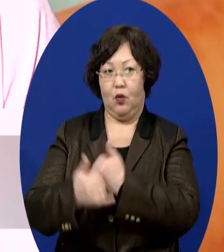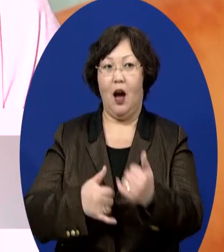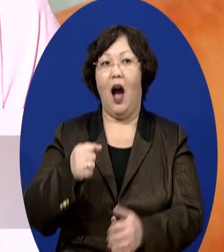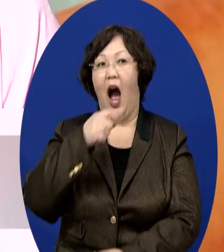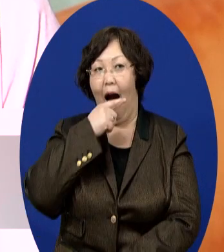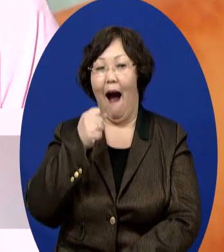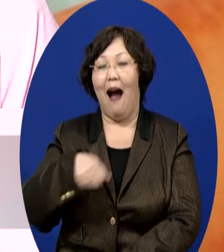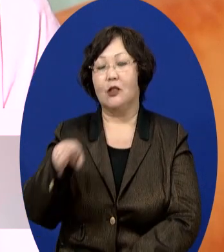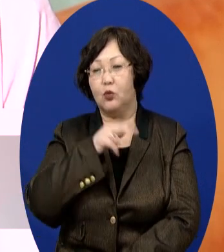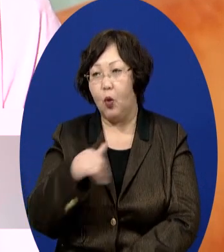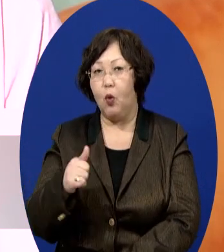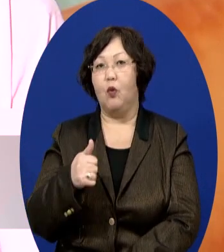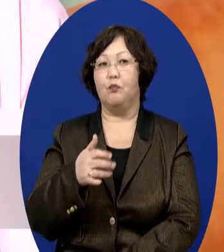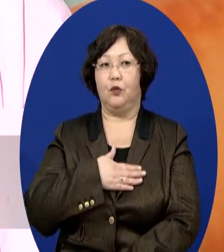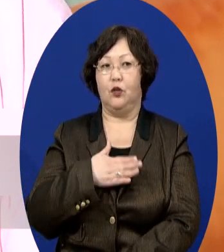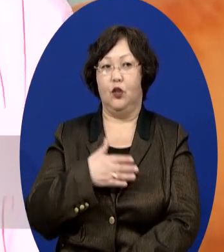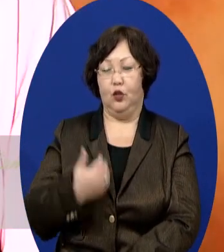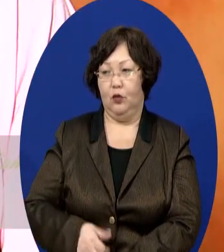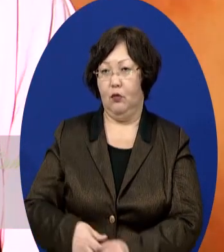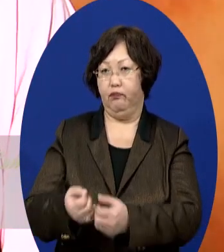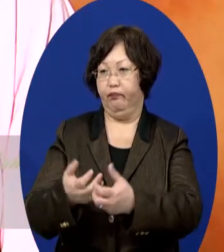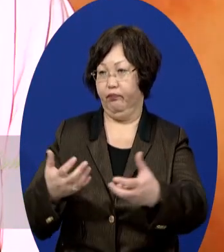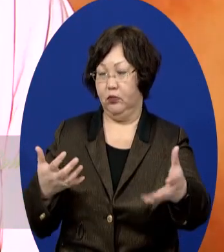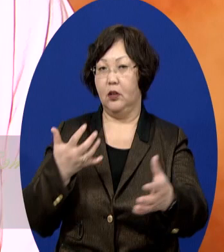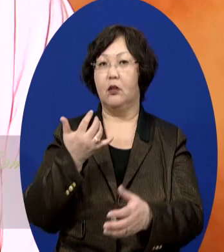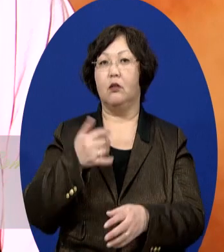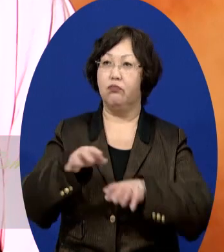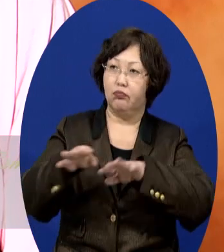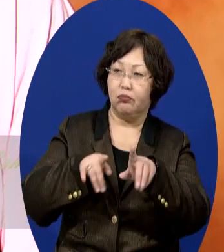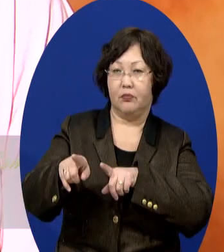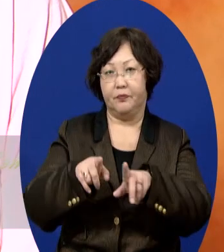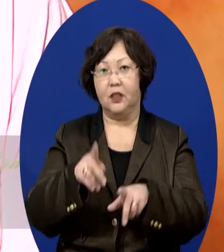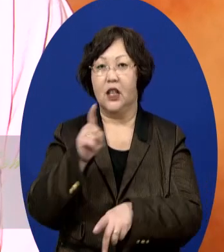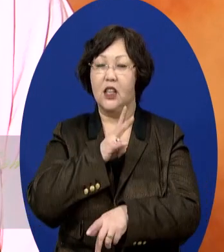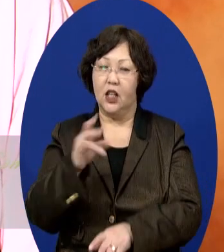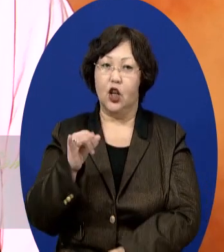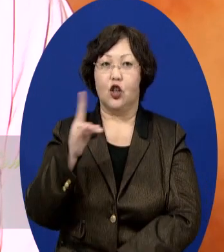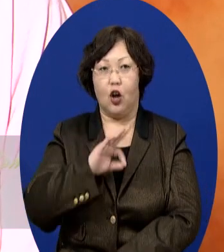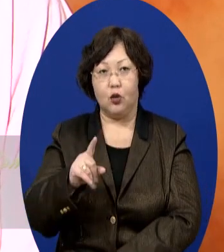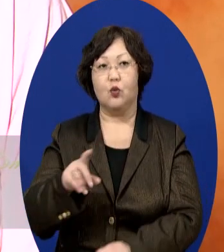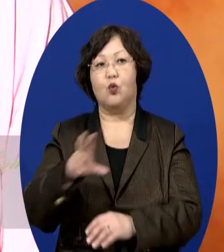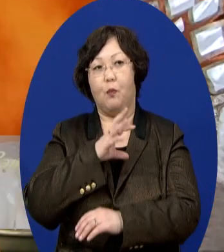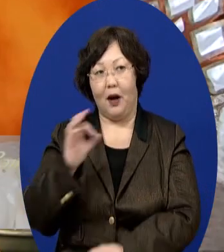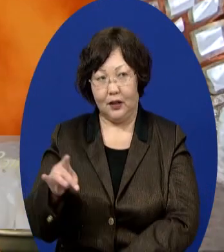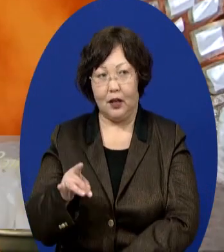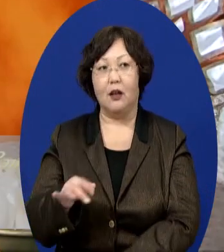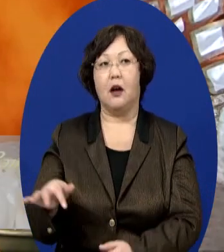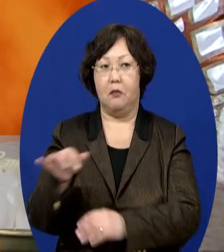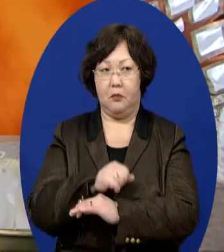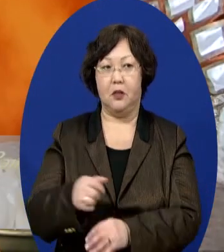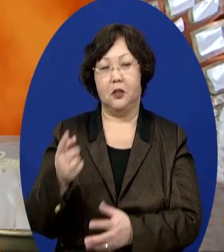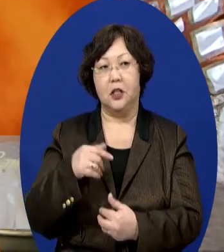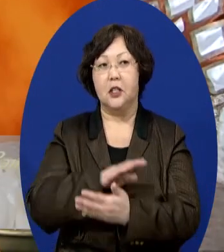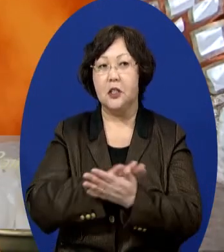болоо өсгөөд үзүүлээд ууяа тэгээ явж байгаа. Хинти дорнд сквадраас адуу авчирж байна. Тэгээд